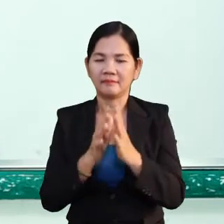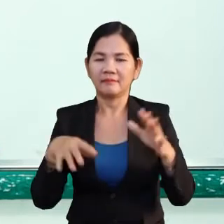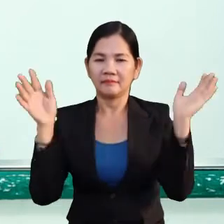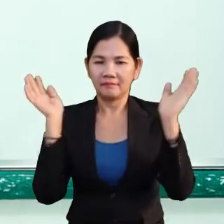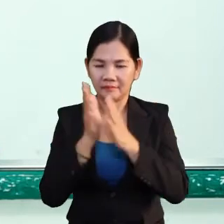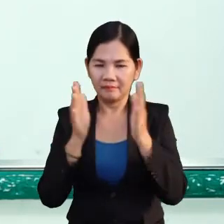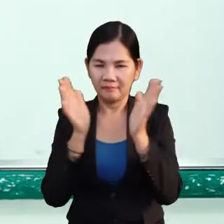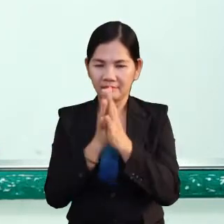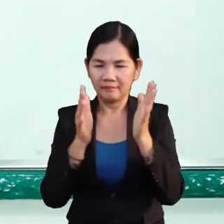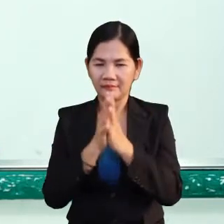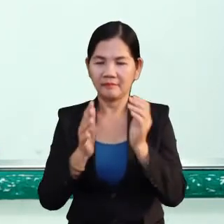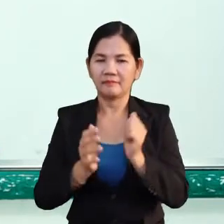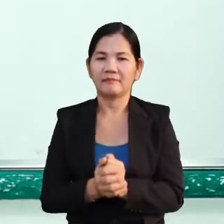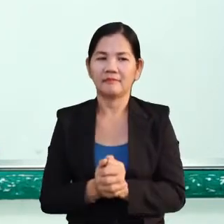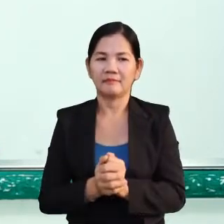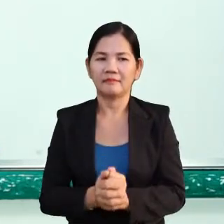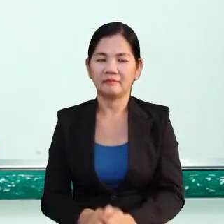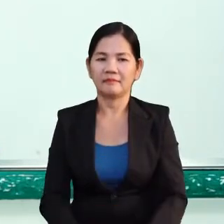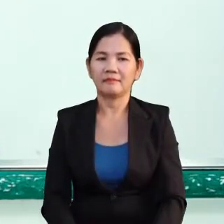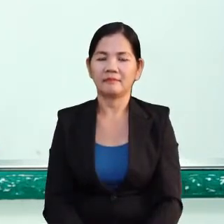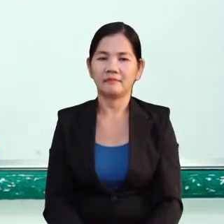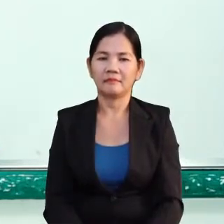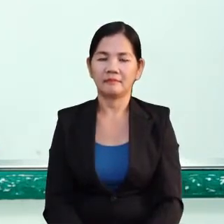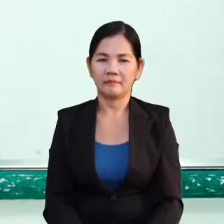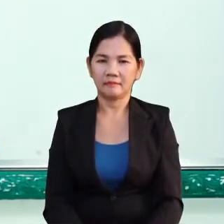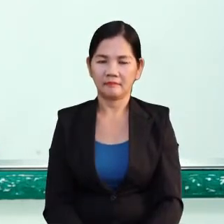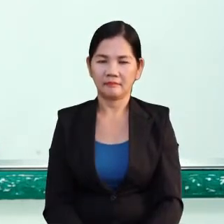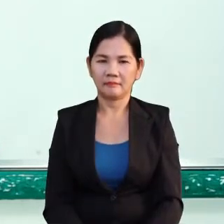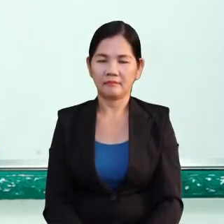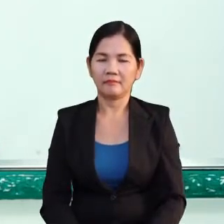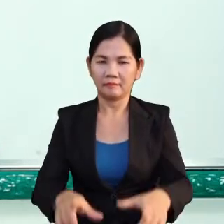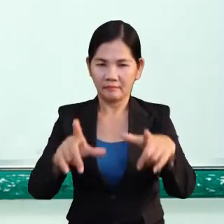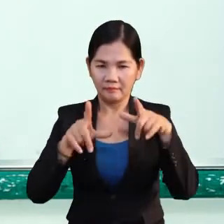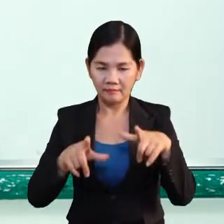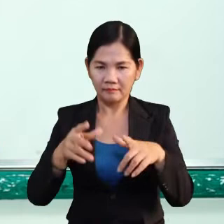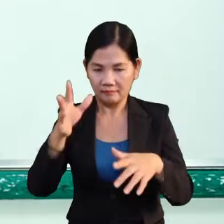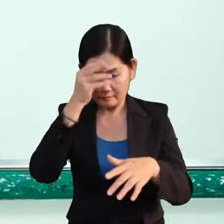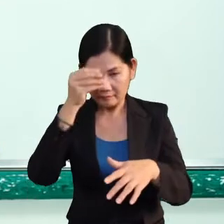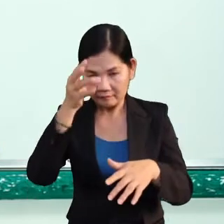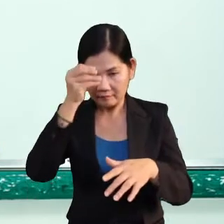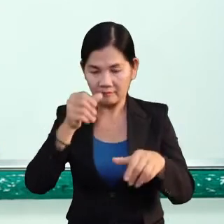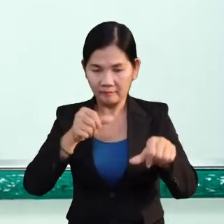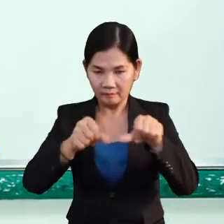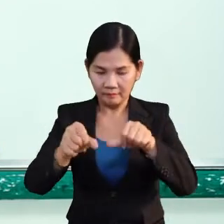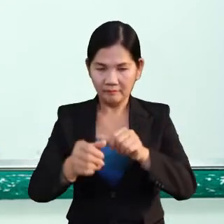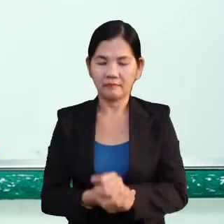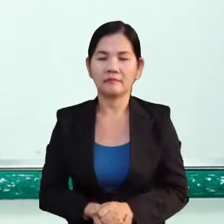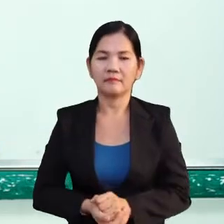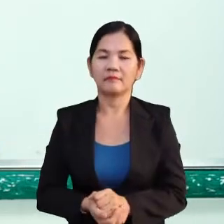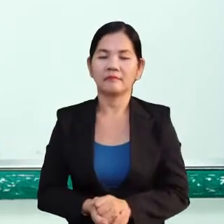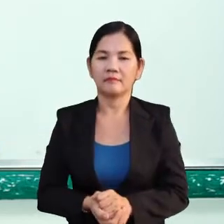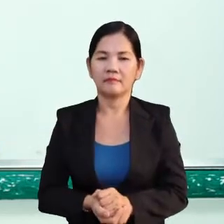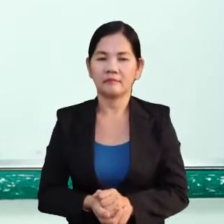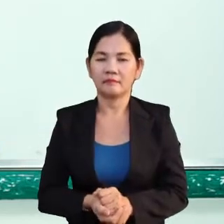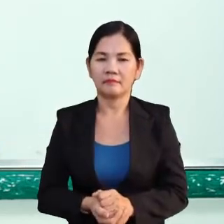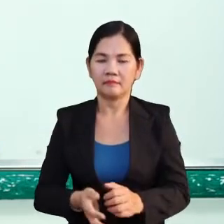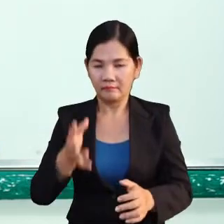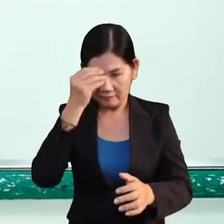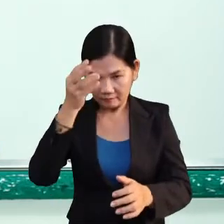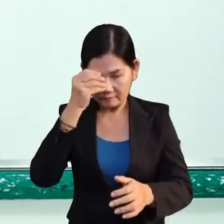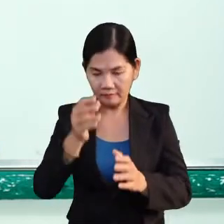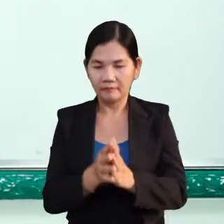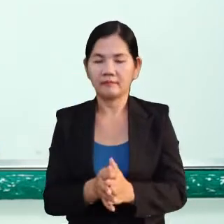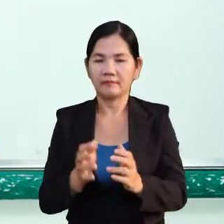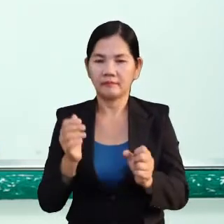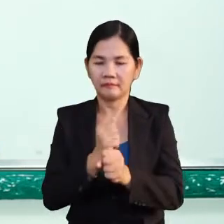ងចាអញ្ចឹងយើងត្រឡប់មកសិក្សាបន្តទៀតអញ្ចឹងមុននឹងអ្នកគ្រូមកសិក្សាបន្តអ្ន